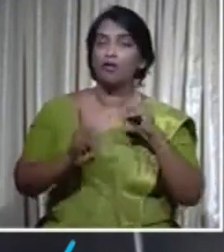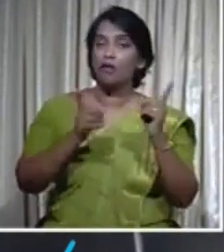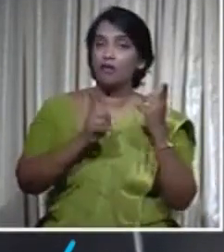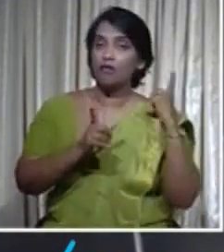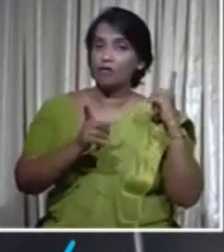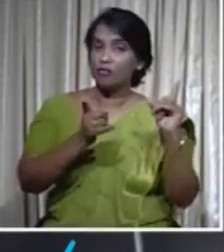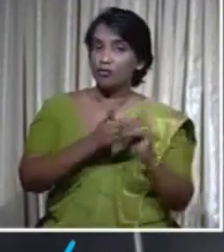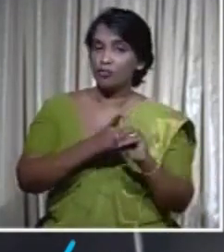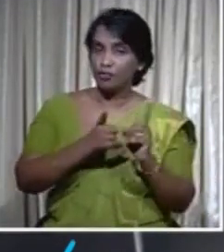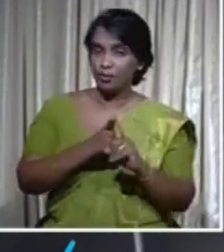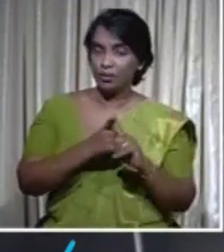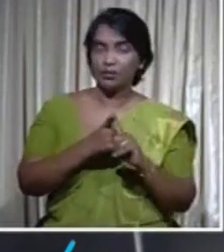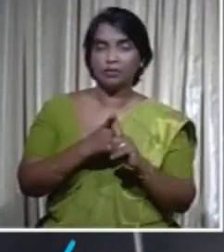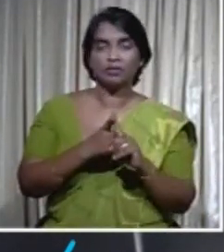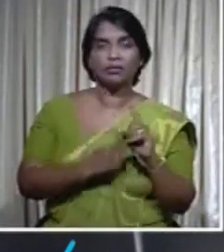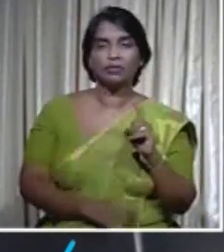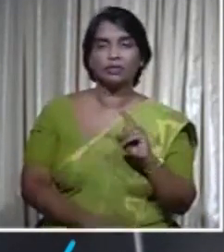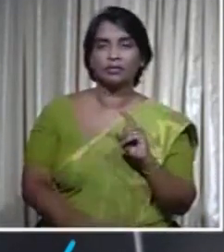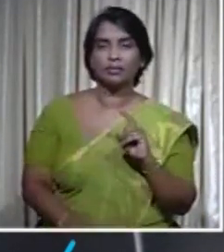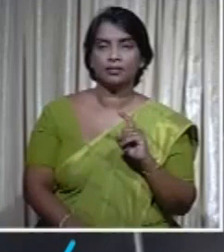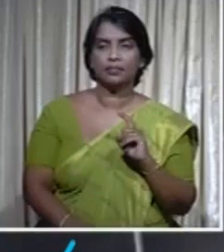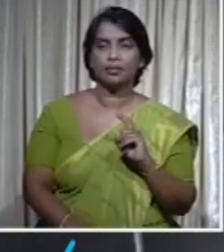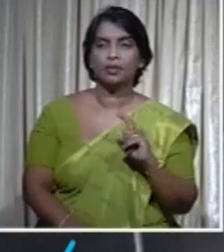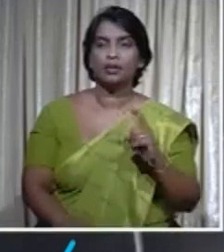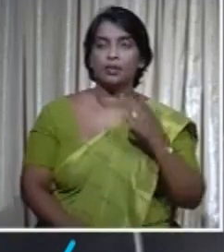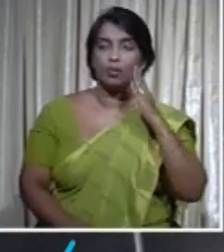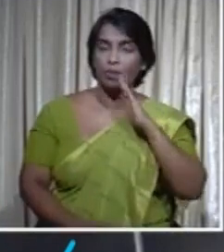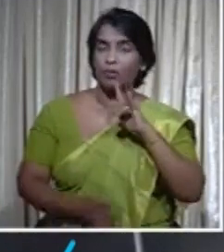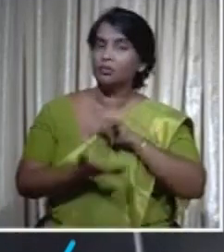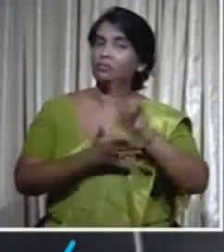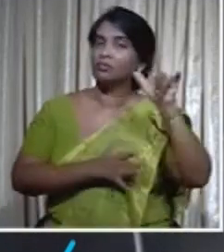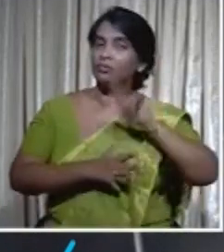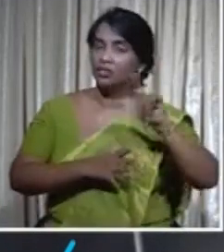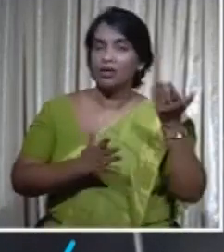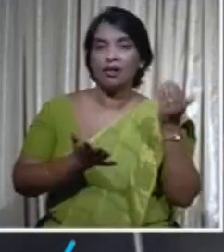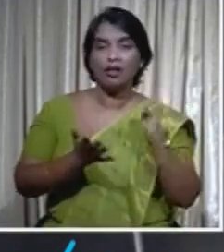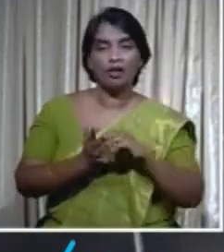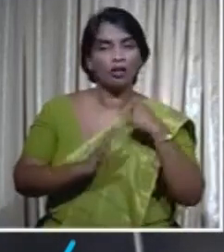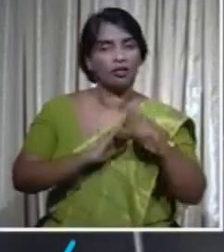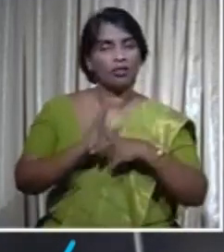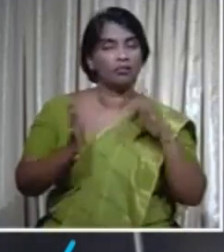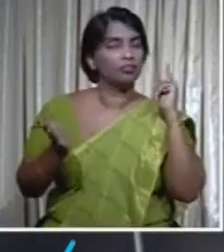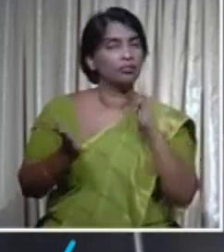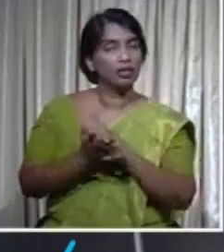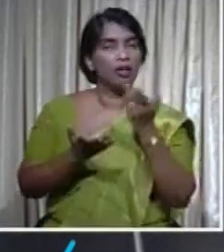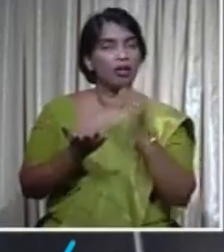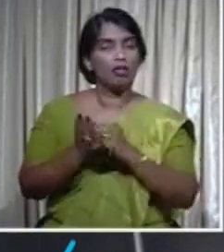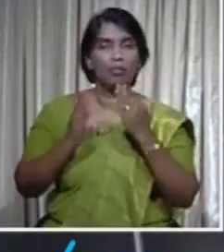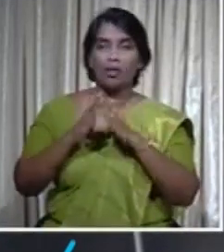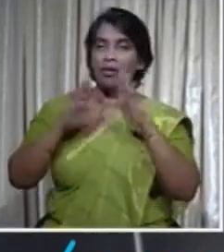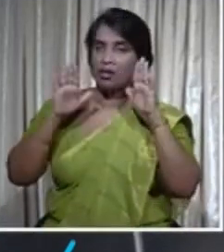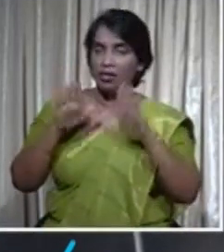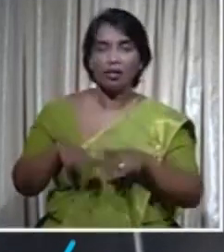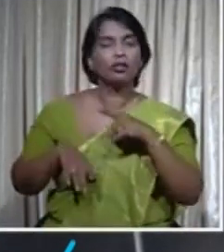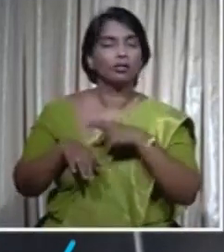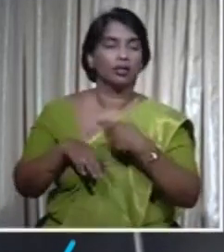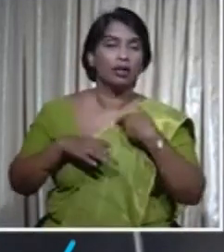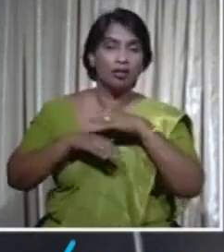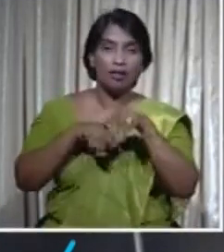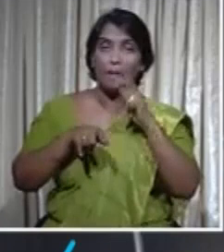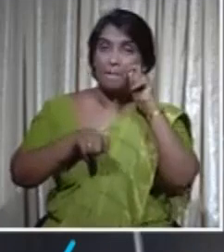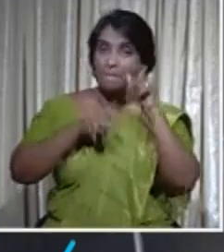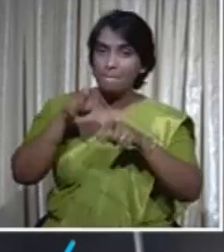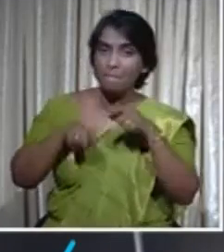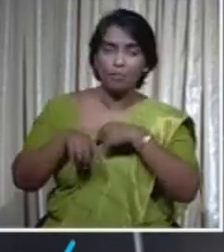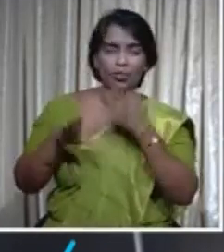இன்றைக்கு மீண்டும் இலங்கைக்கு வருகின்ற மீள்குடியேறுகின்ற எங்களுடைய மக்களை பொறுத்த மட்டிலே அவர்கள்